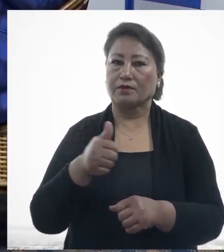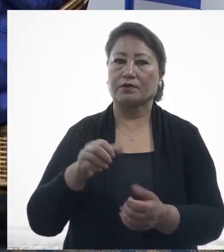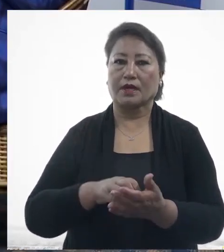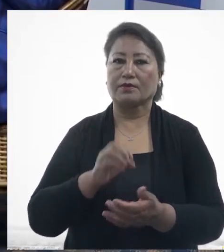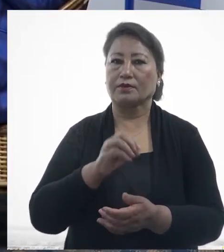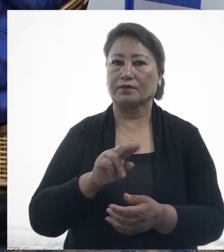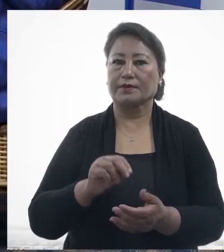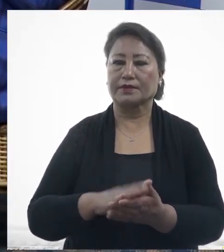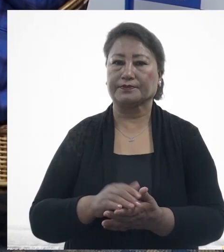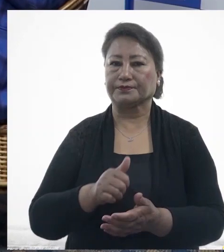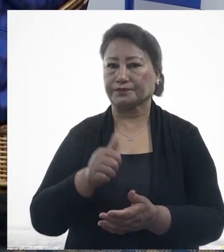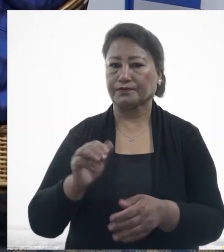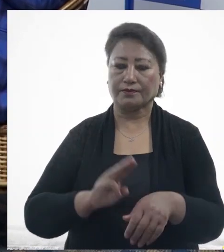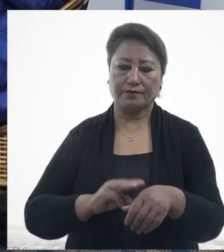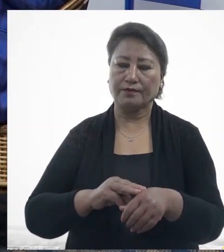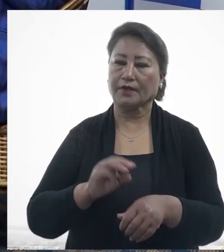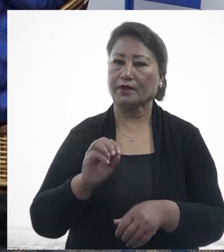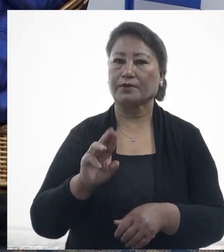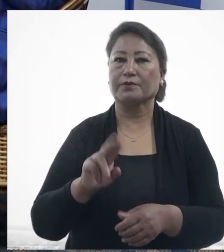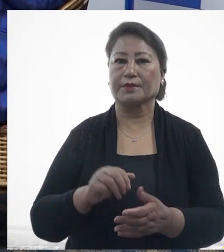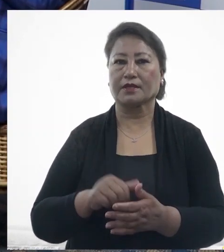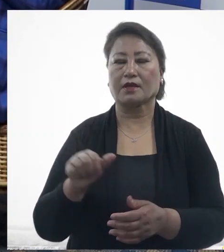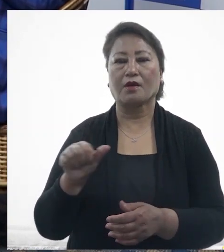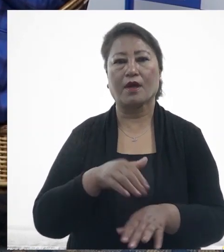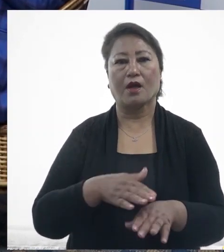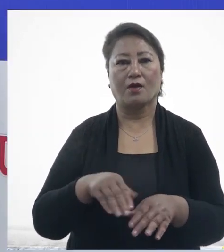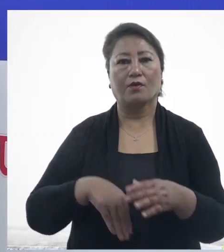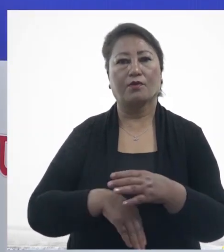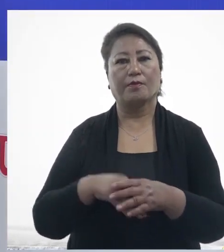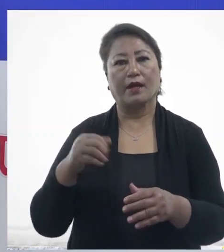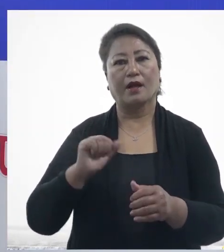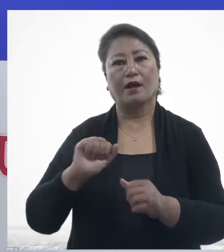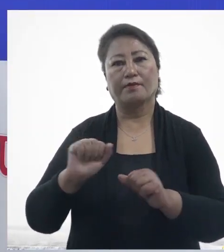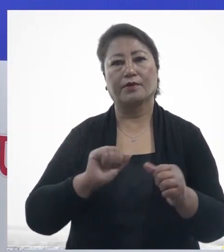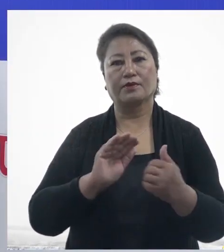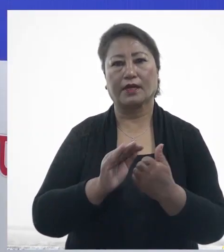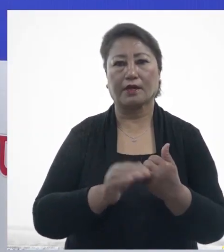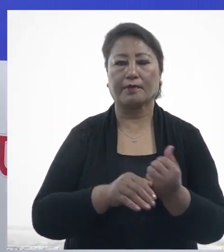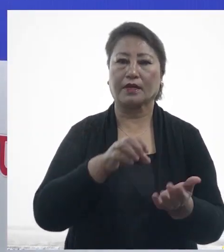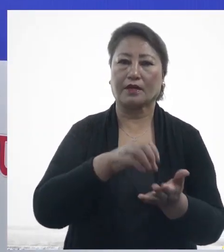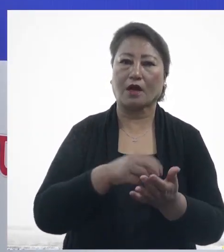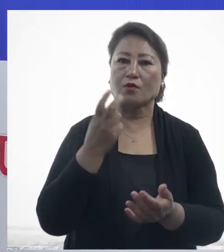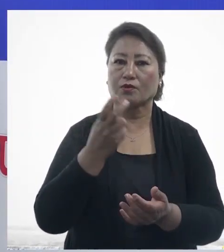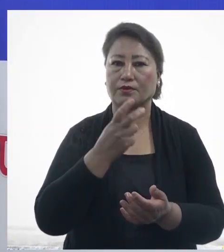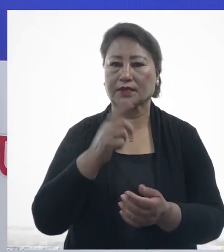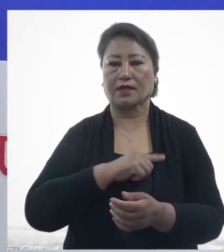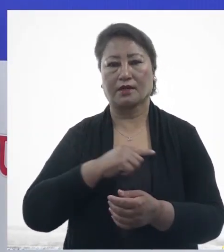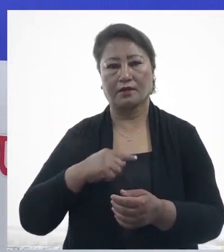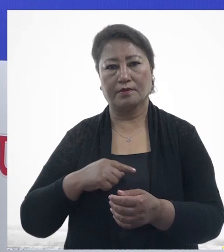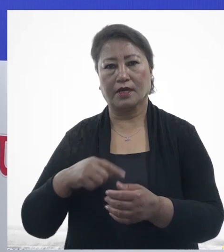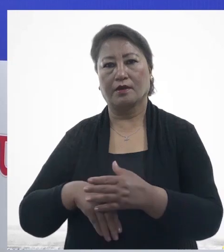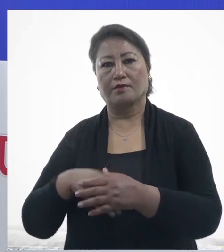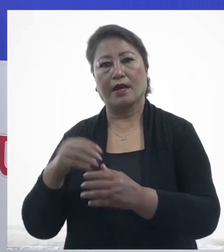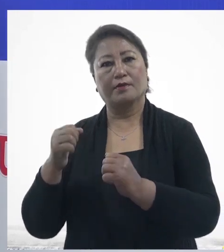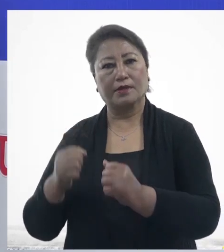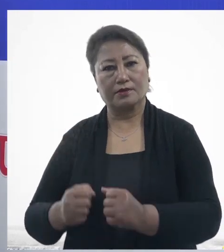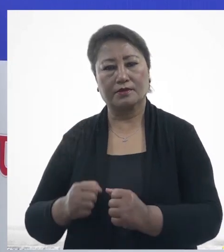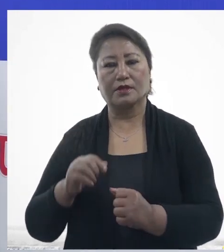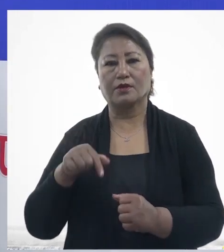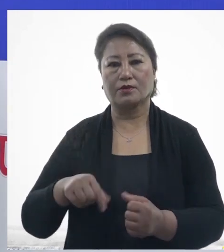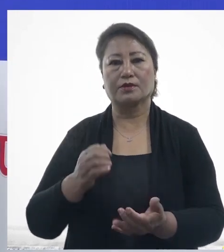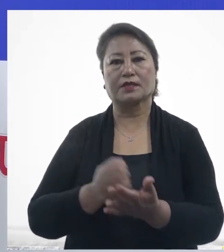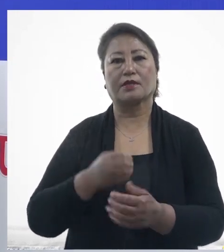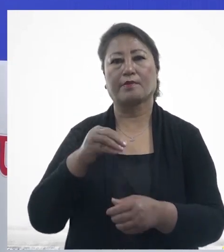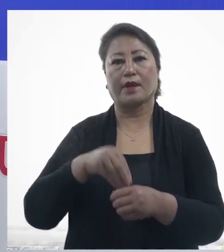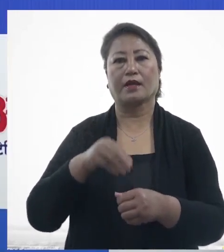हुन्छ, किन अरूलाई पनि हामीले अवसर दिनुपर्ने हुन्छ। तर उहाँहरू चाहिँ बाहिर आफ्नो तरिकाले एउटा स्पेस खोजेर आफू बाहिर एउटा कर्मचारी हिसाबले बाहिर बस्नुहुन्छ, तर बिआईमा आएर आफ्नो